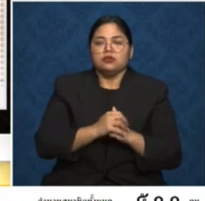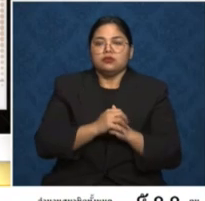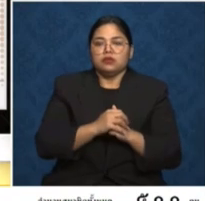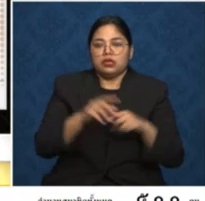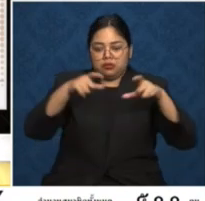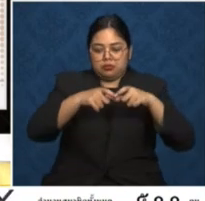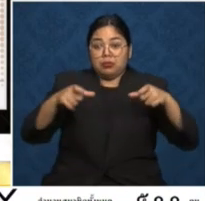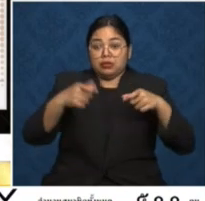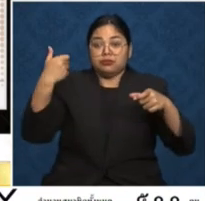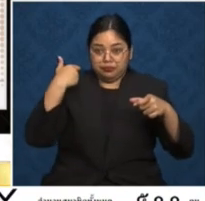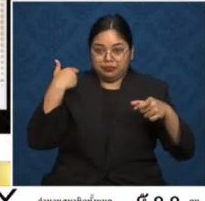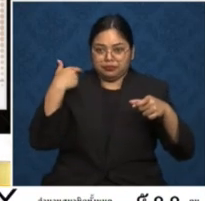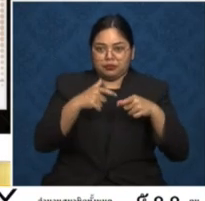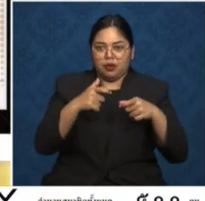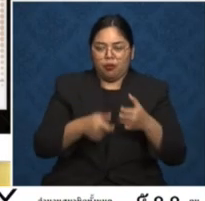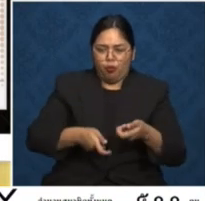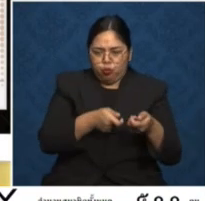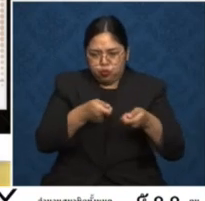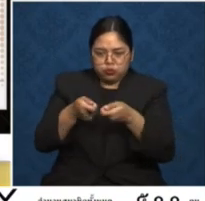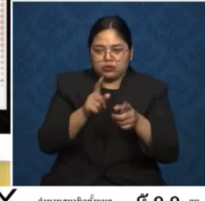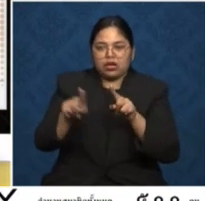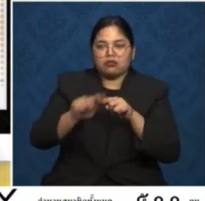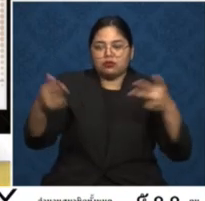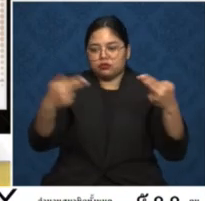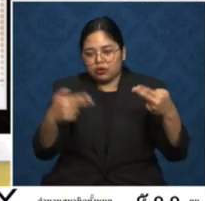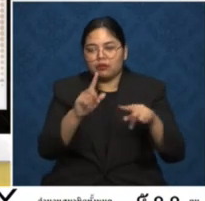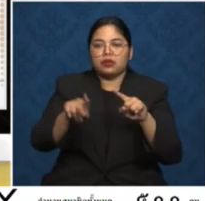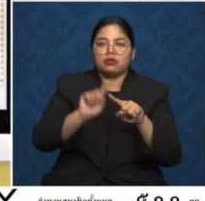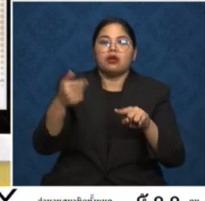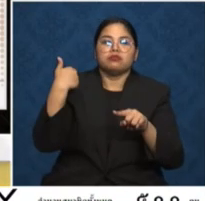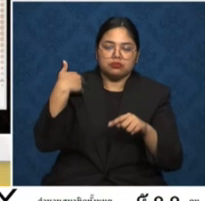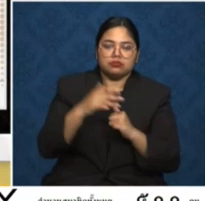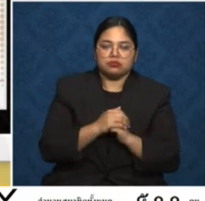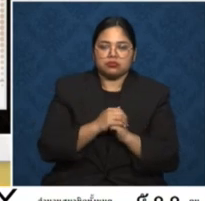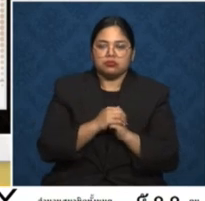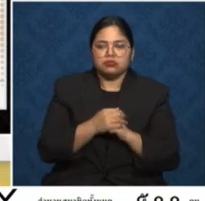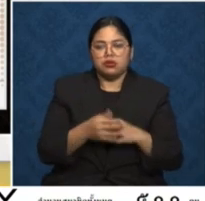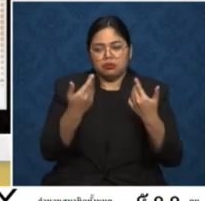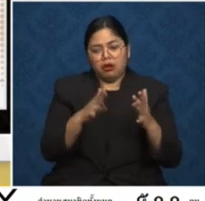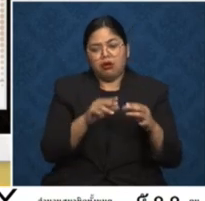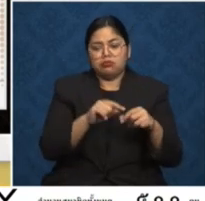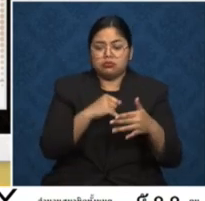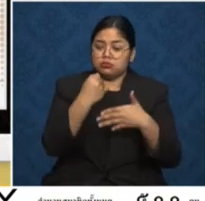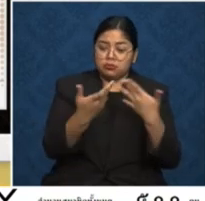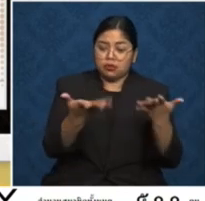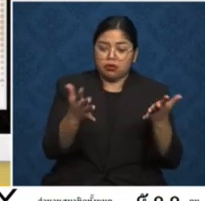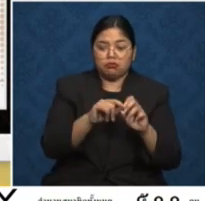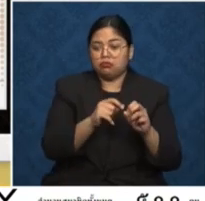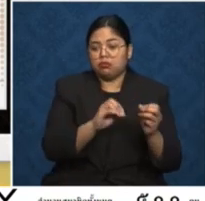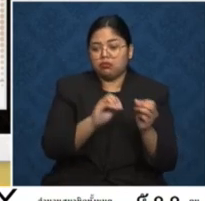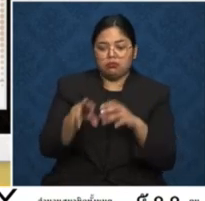กในการที่จะไปรบก็ดีไปทำสงครามก็ดีไม่มีใครเหลียวแลเขาฉะนั้นทหารผ่